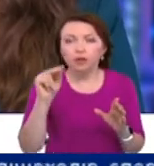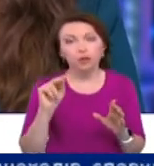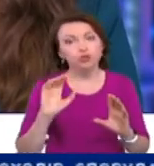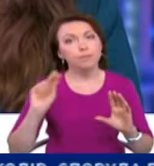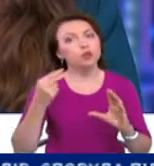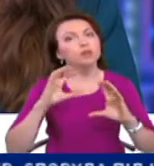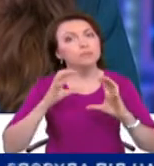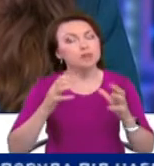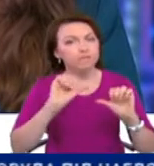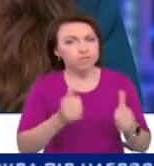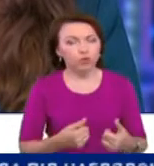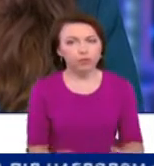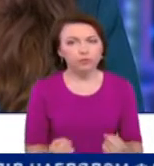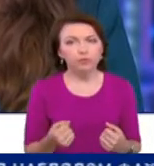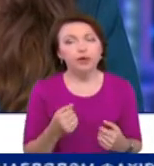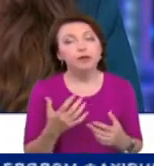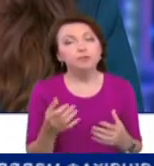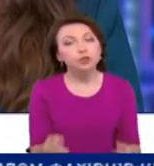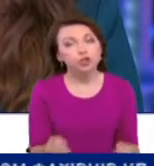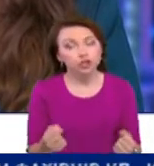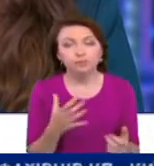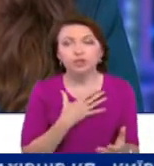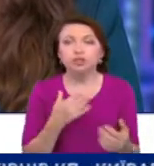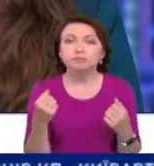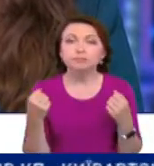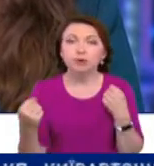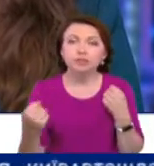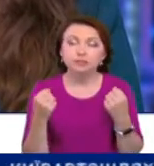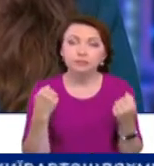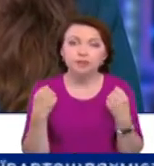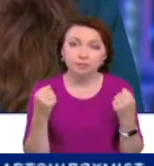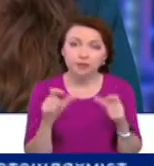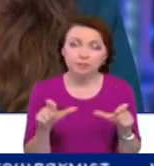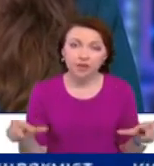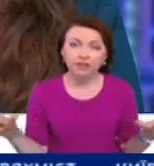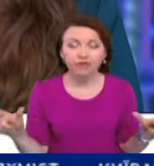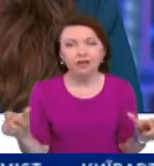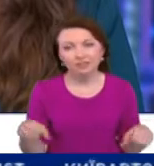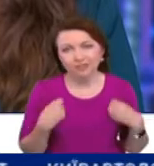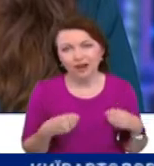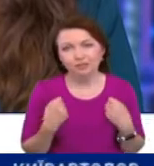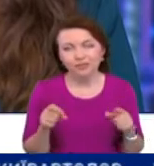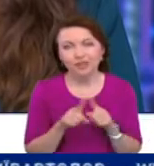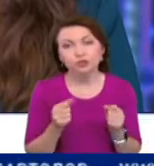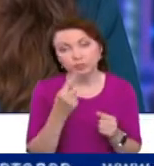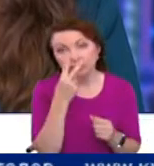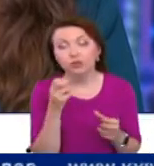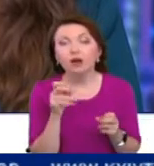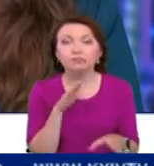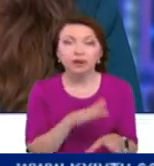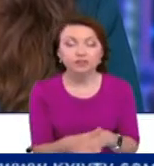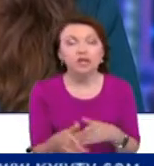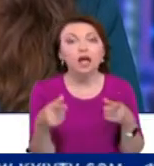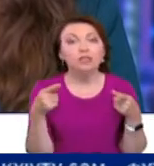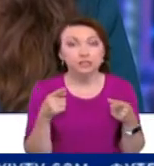мира, и мы держим наших спортсменов в состоянии, ну пытаемся держать, вот сейчас посмотрим, как они справятся, потому что